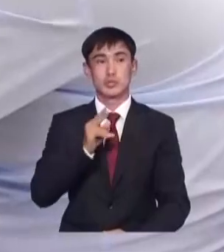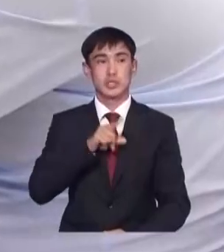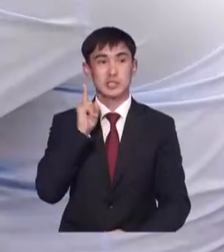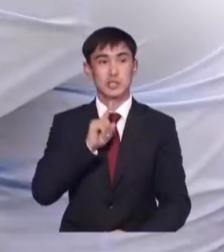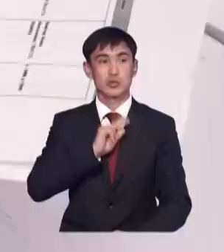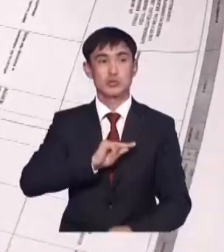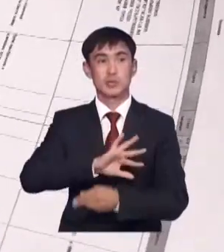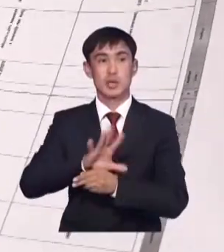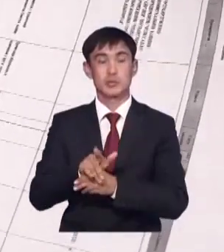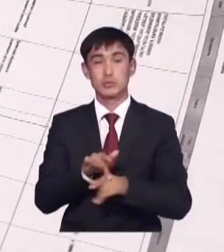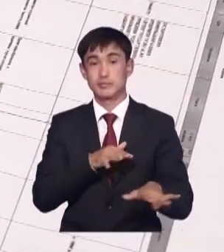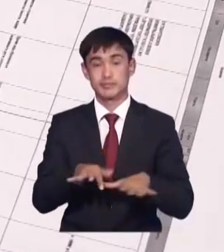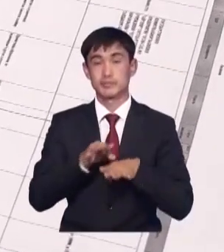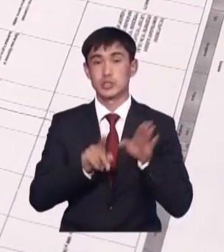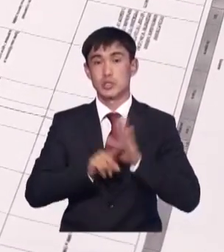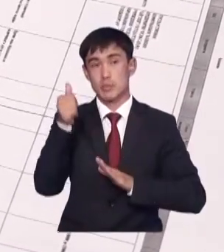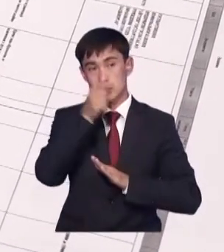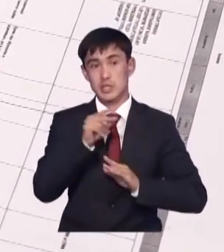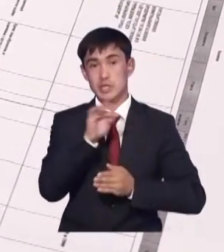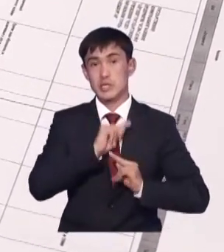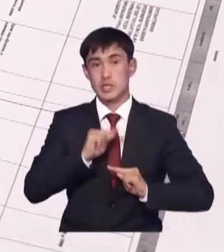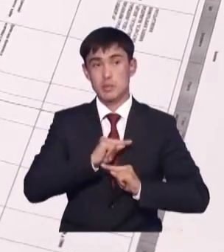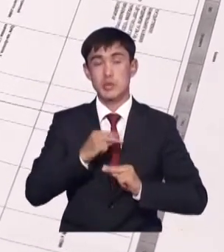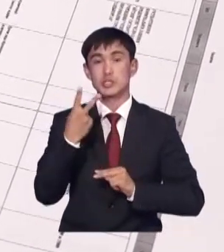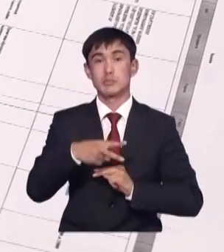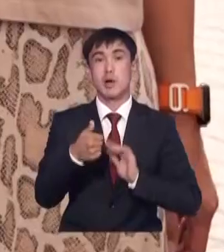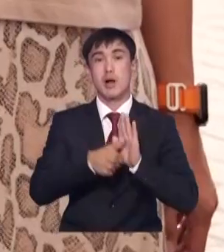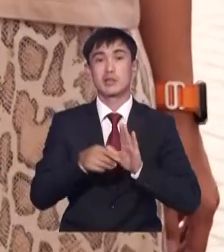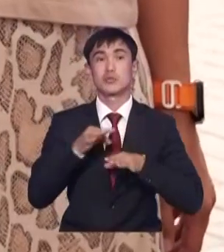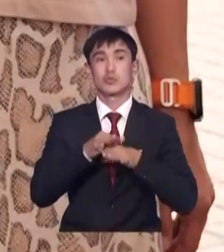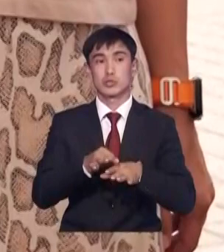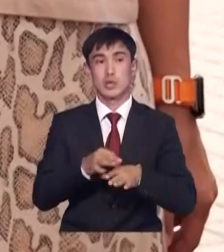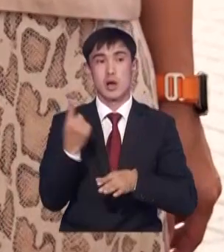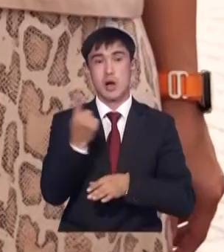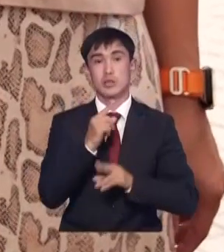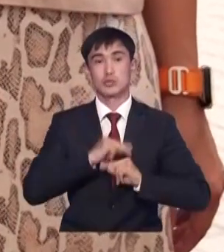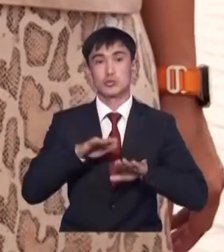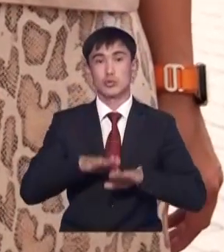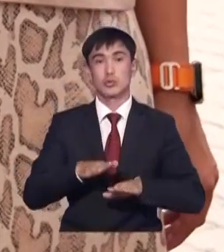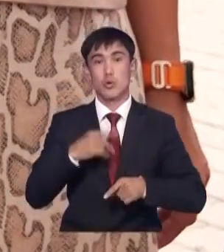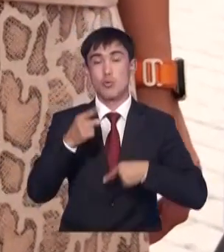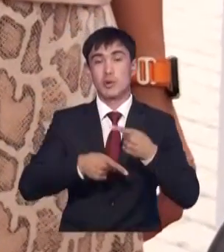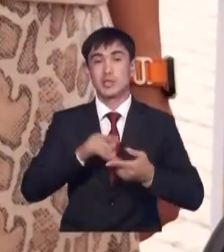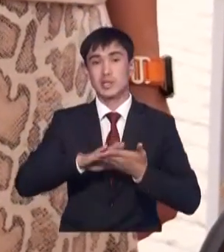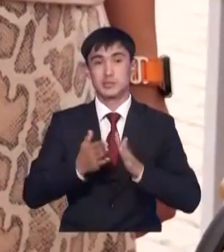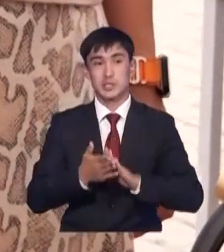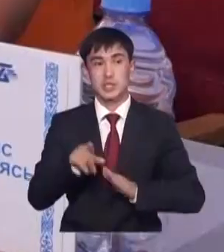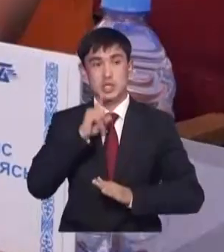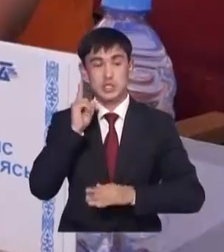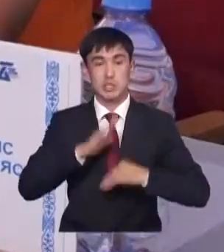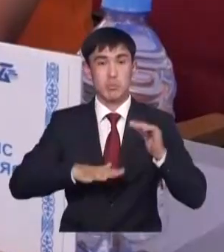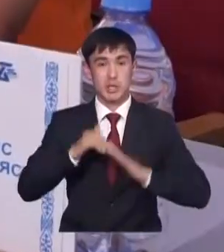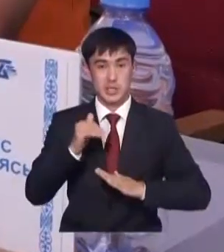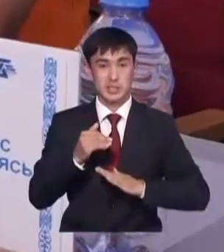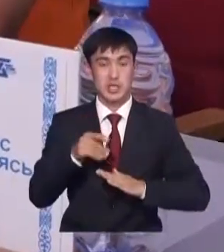қамту шаралары кешенді. Жыл басынан тек еңбек жәрмеңкелері 26 рет өткізілді. Алғашқы жұмыс орны, ұрпақтар келісім шарты, жастар